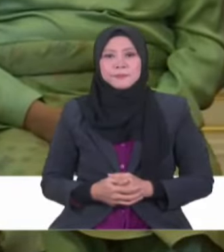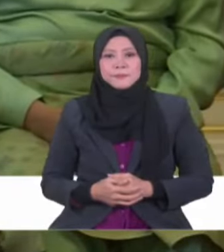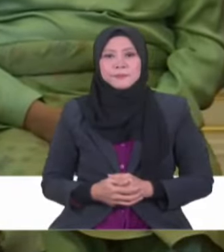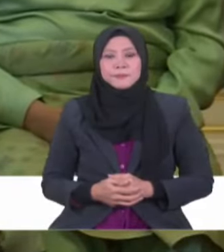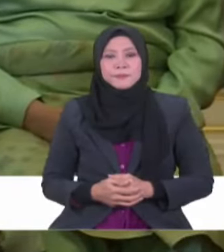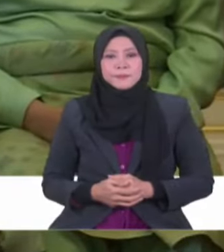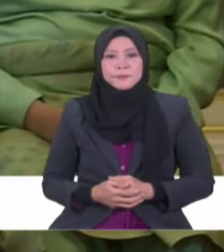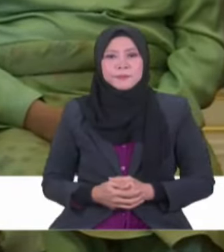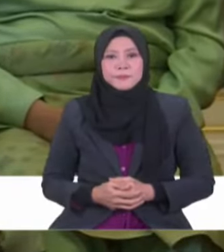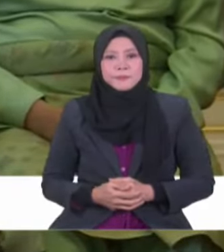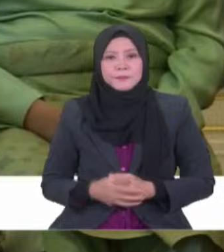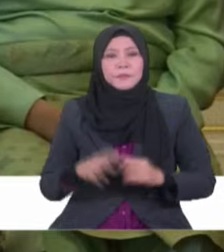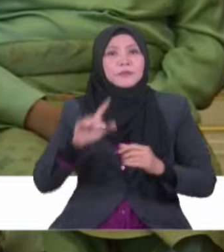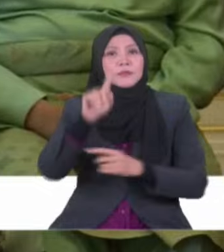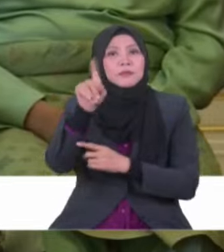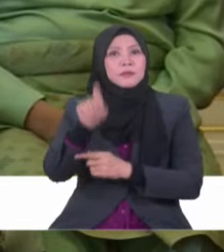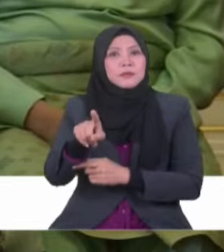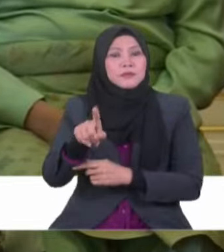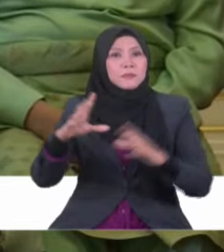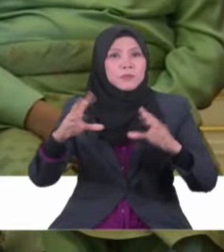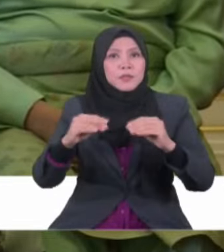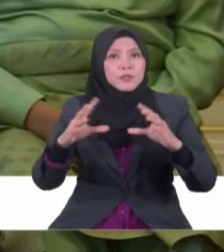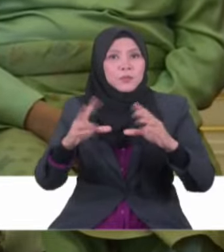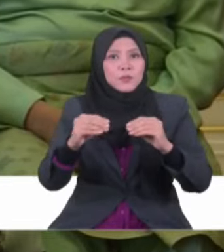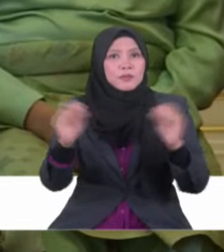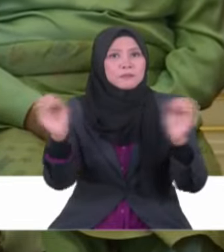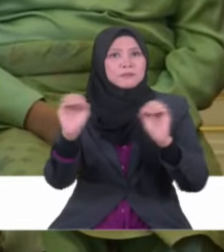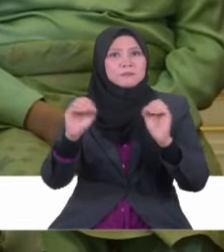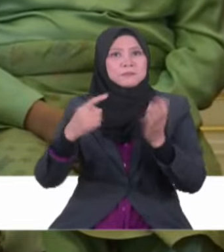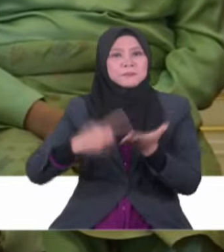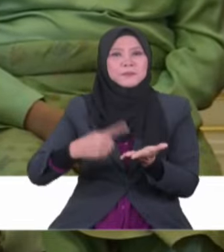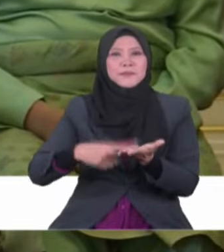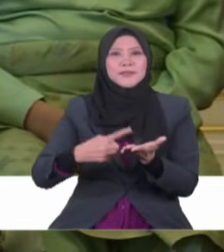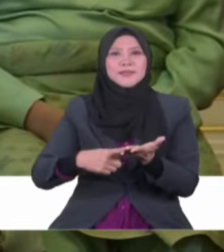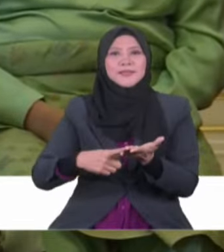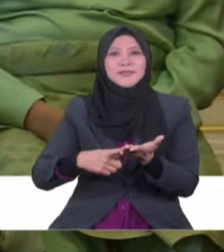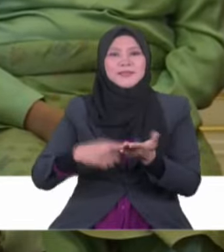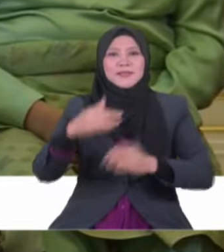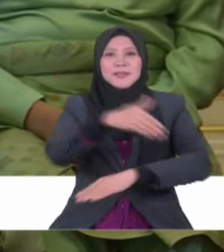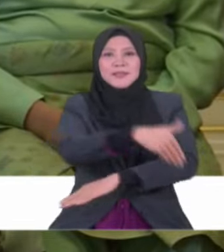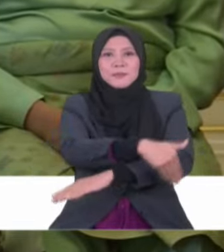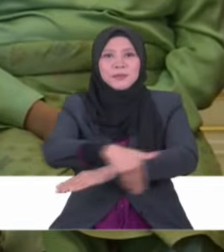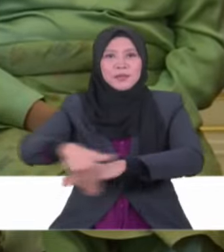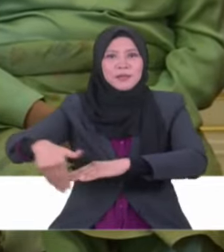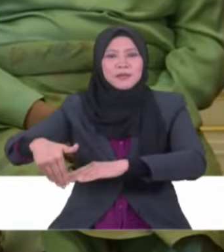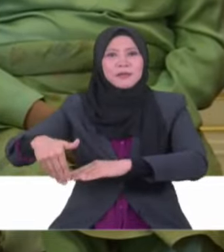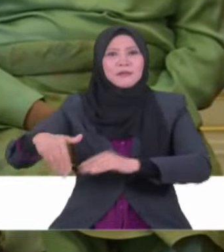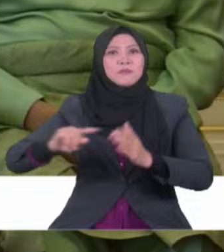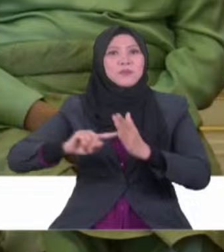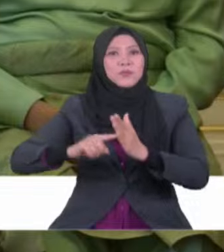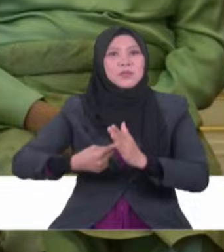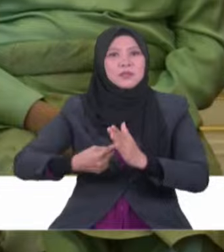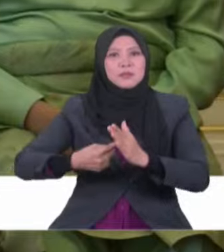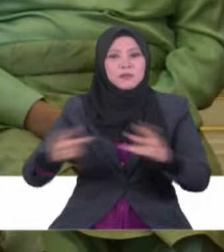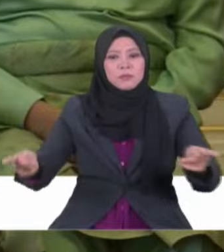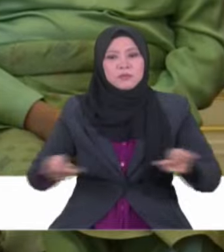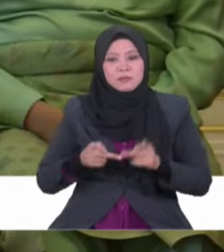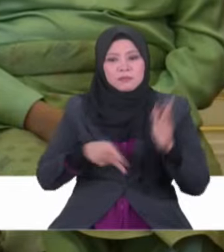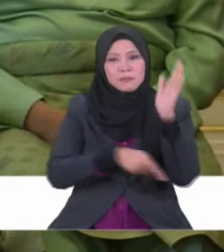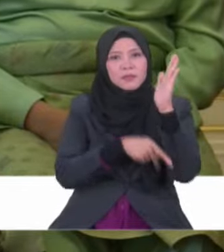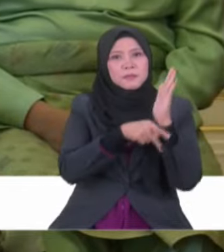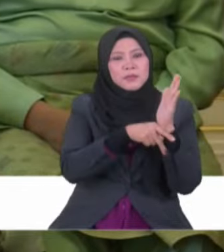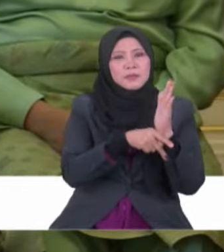Sorry. Datuk Seri, mesyuarat kali ini tak ada membincangkan tentang kesempadanan semula kawasan parlimen. Mungkin